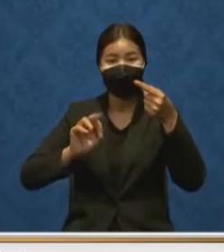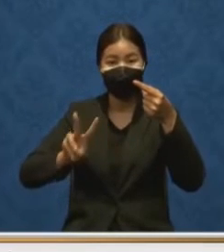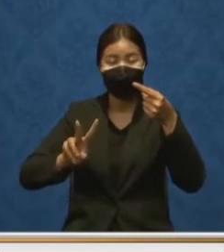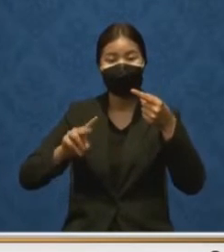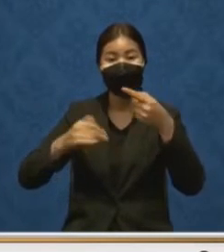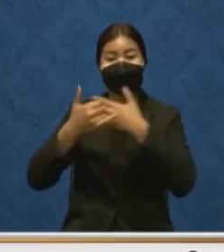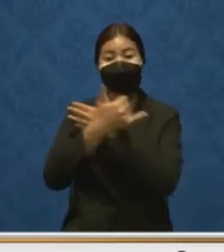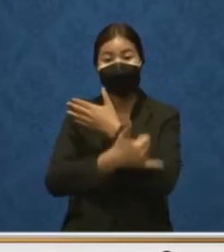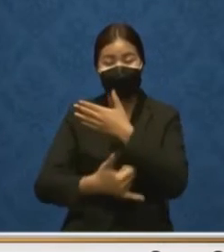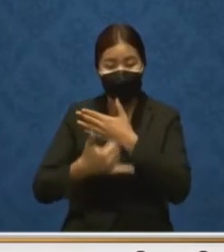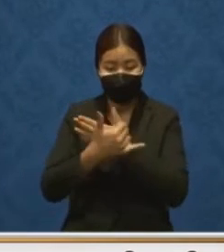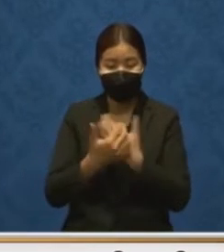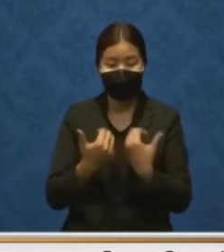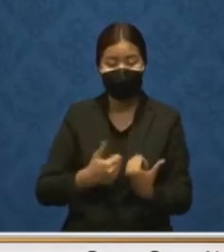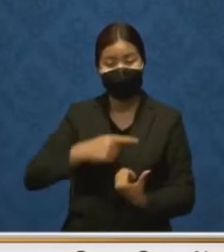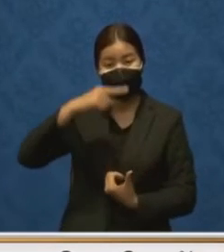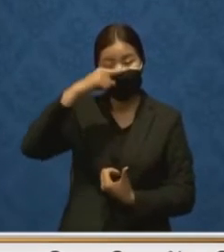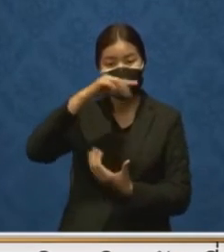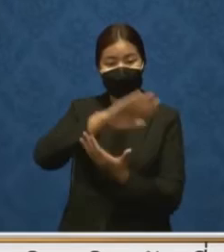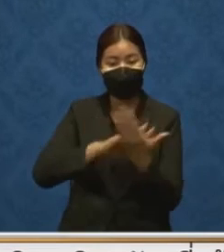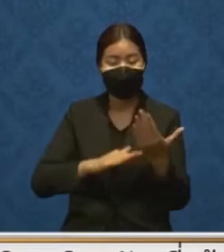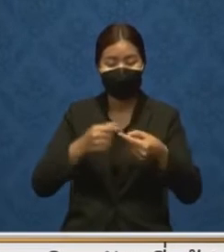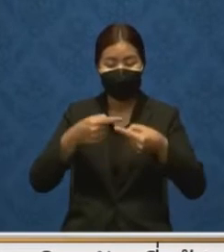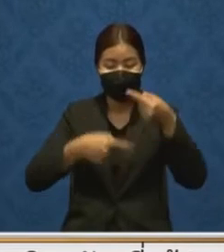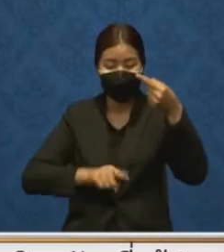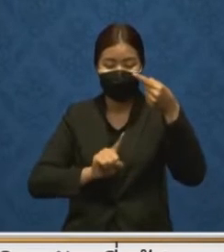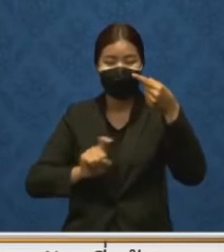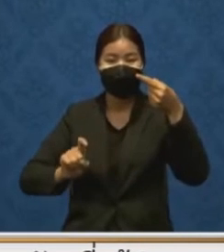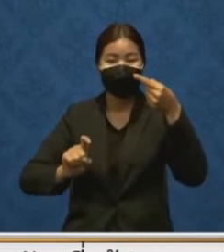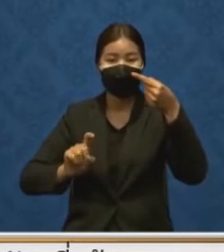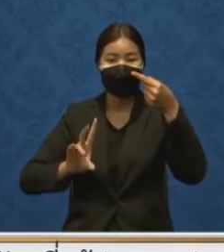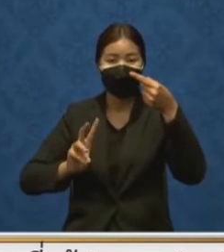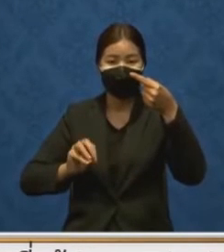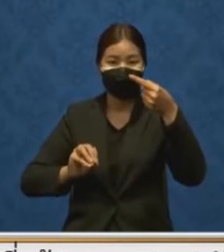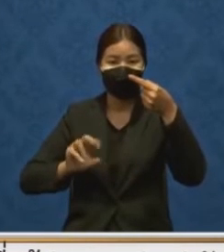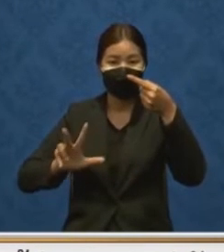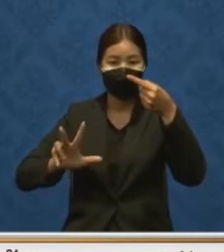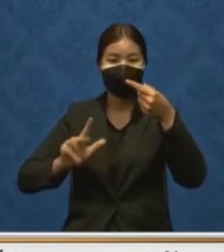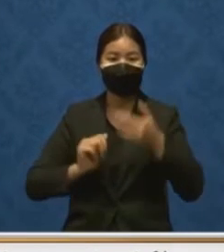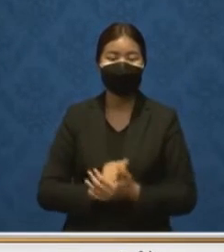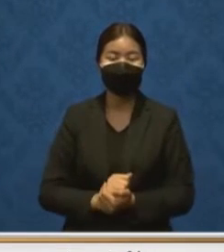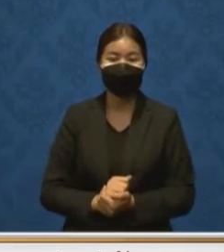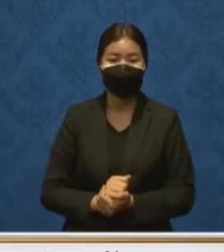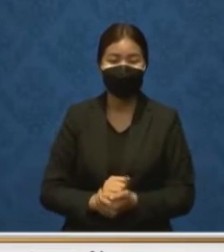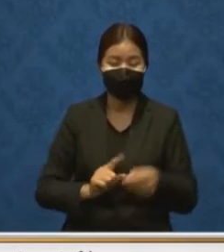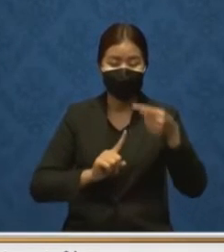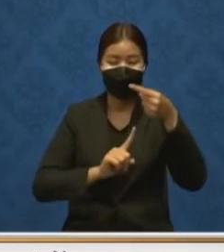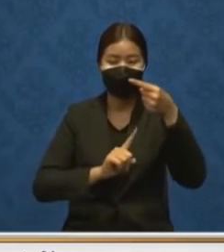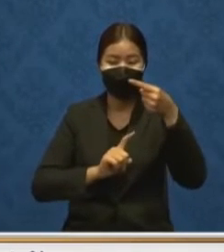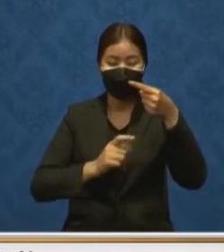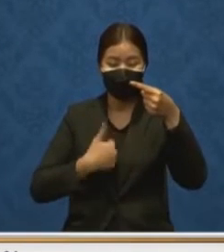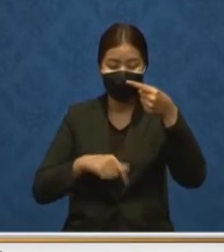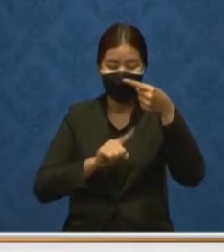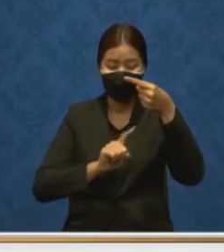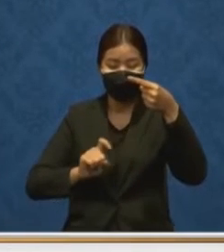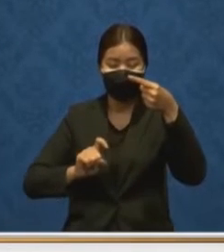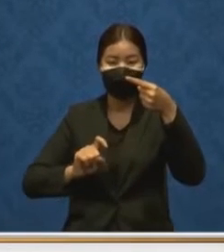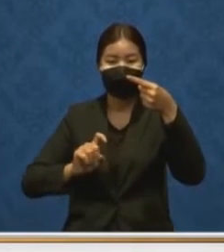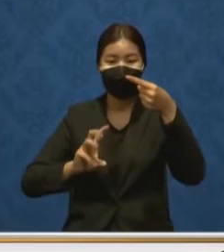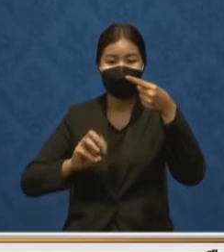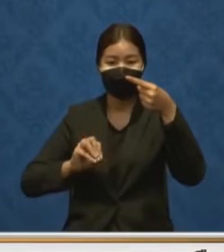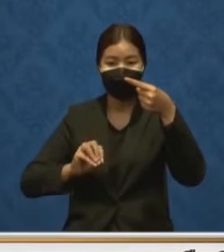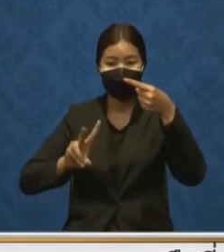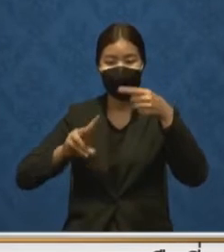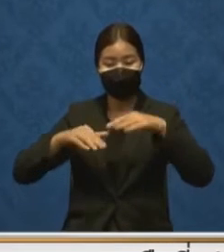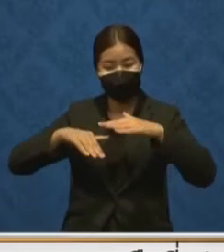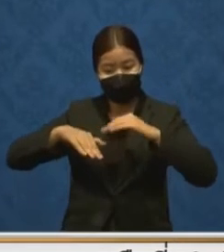ปรากฏว่าประเทศไยอยู่ลำดับ 163 แปลวามี 162 ประเทศที่เงิเฟอรส